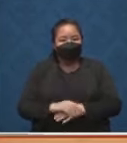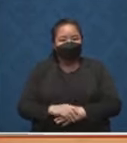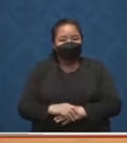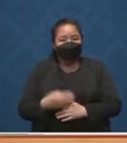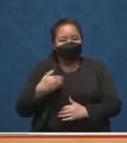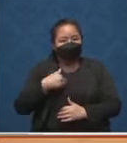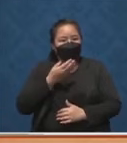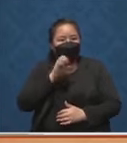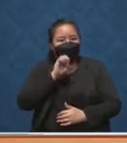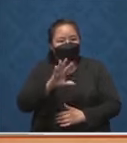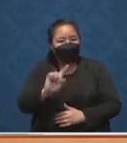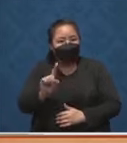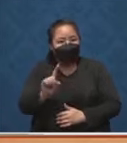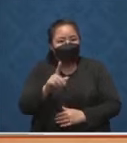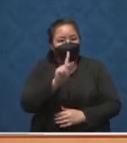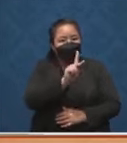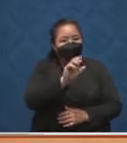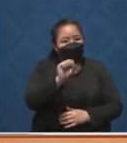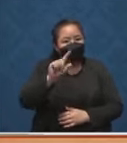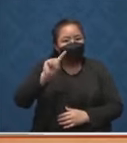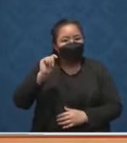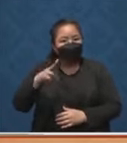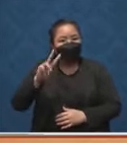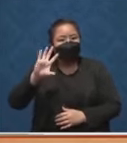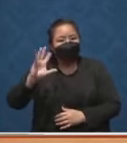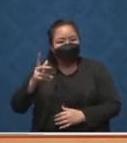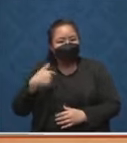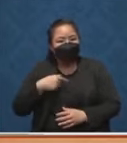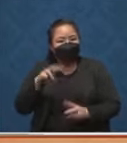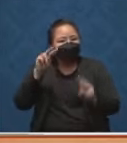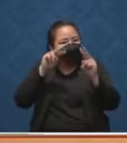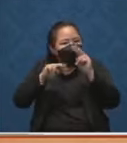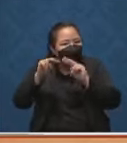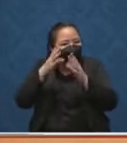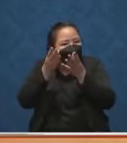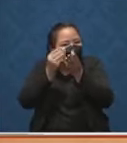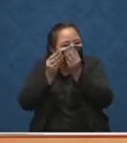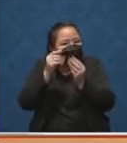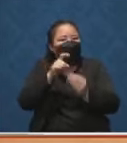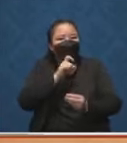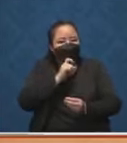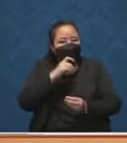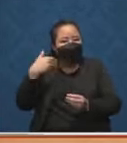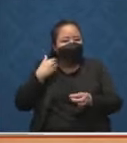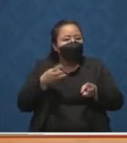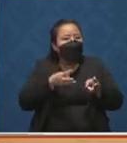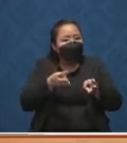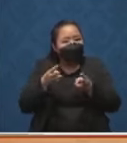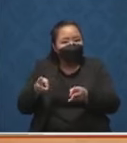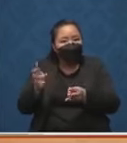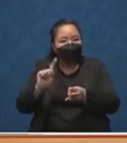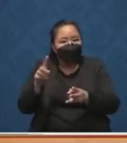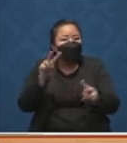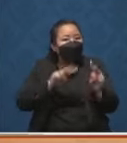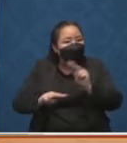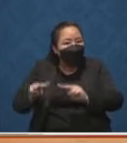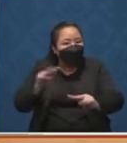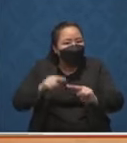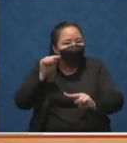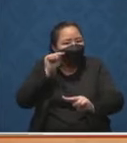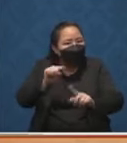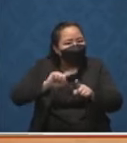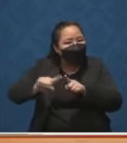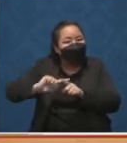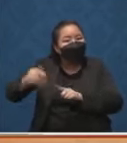นั้นผมเรียนแล้วว่าเรื่องนี้มันเป็นเรื่องที่กสทช.เขาศึกษาอยู่นะครับแล้วเขาก็จะมีแนวทางในการกำกับดูแลหรือมีคำสั่งอะไร